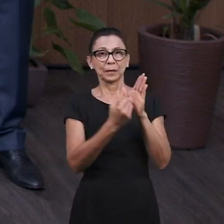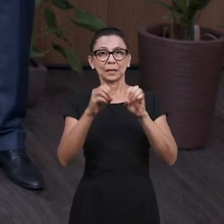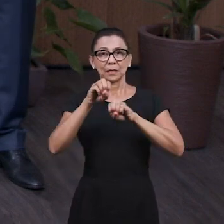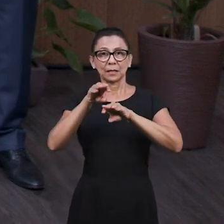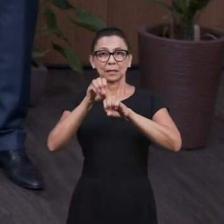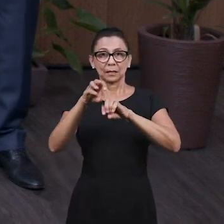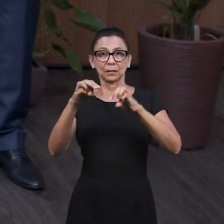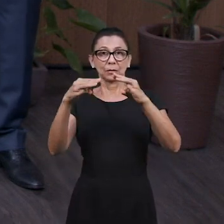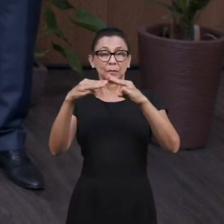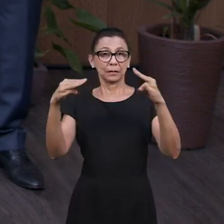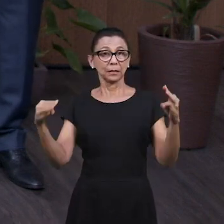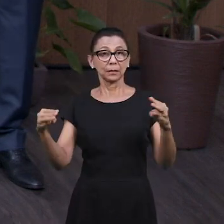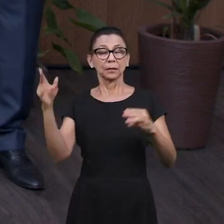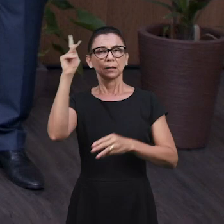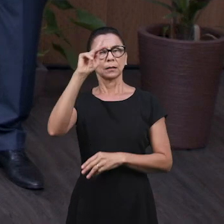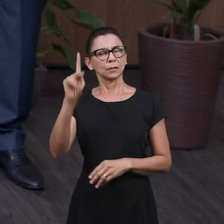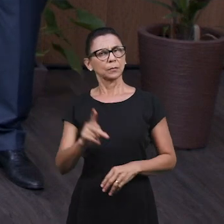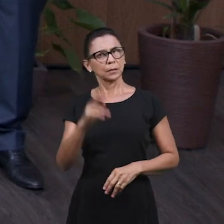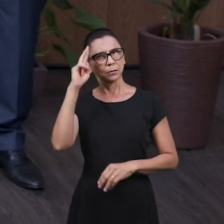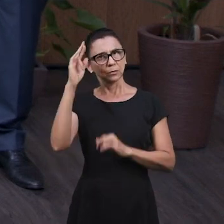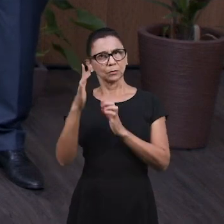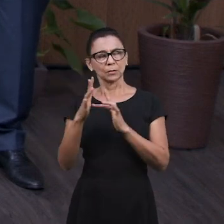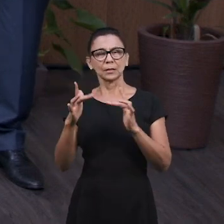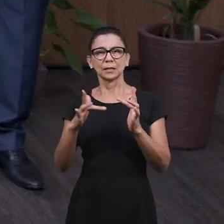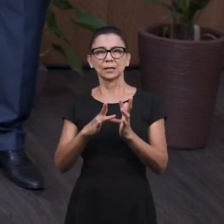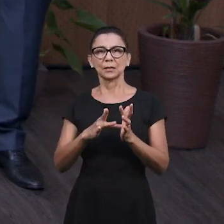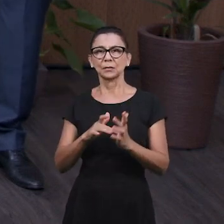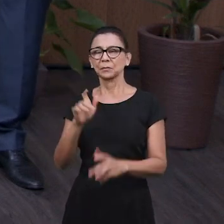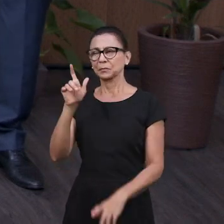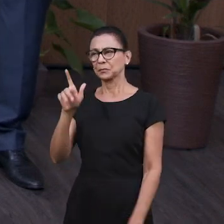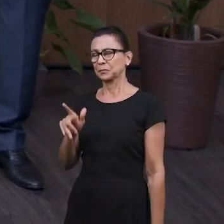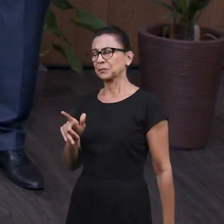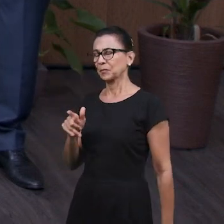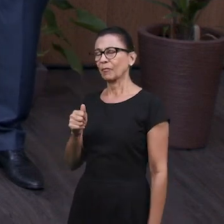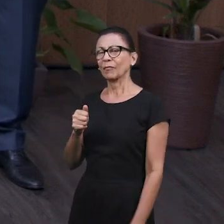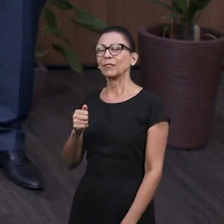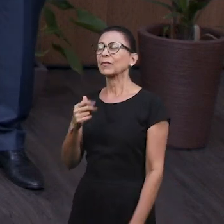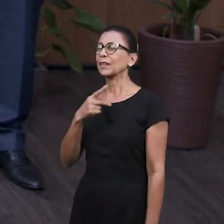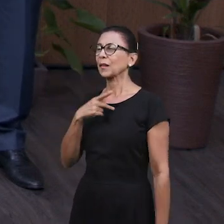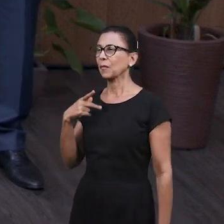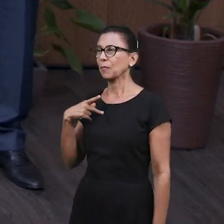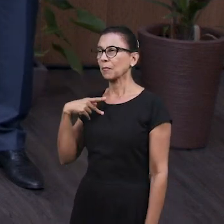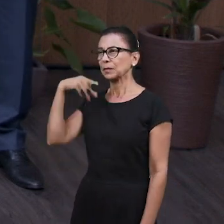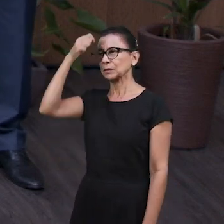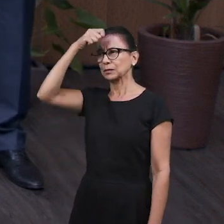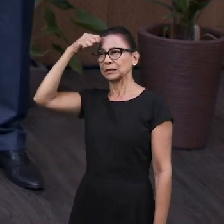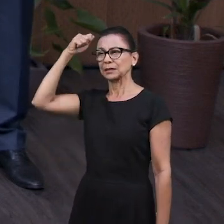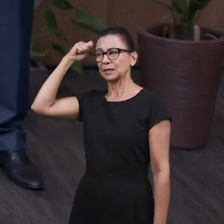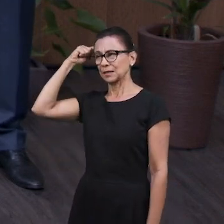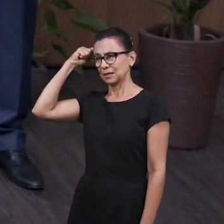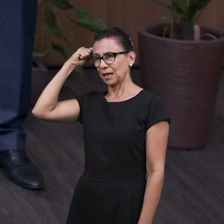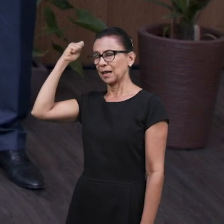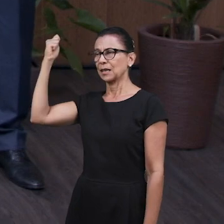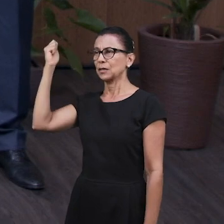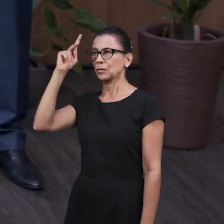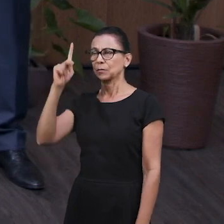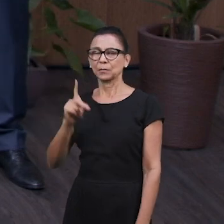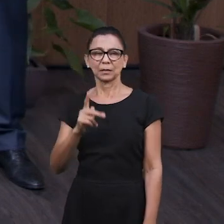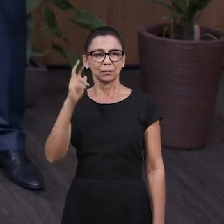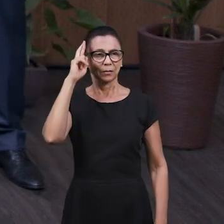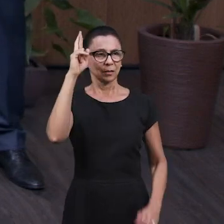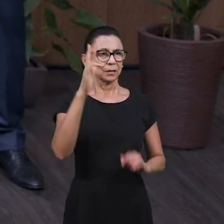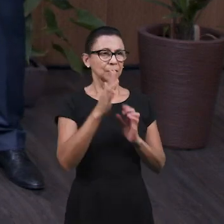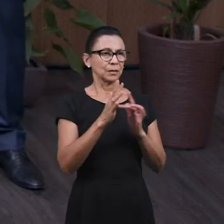Celui-ci est le volet Leçons du Manaïm. Que Dieu bénisse à tous dans la paix du Seigneur. Pasteur Sergio, la paix du Seigneur. La paix du Seigneur,